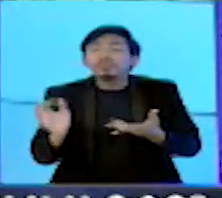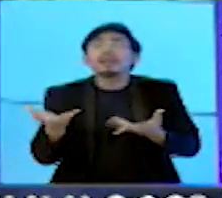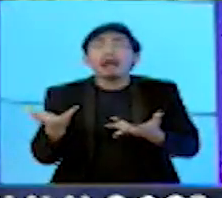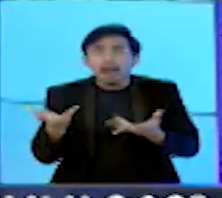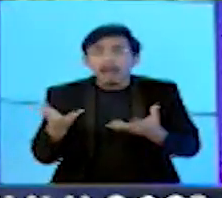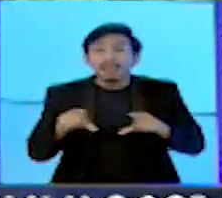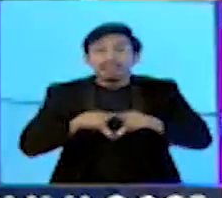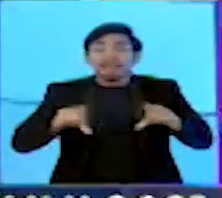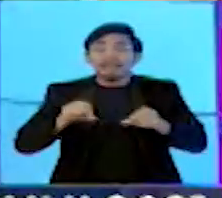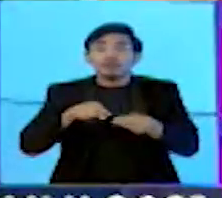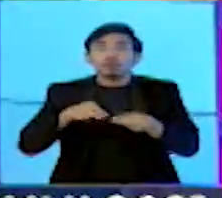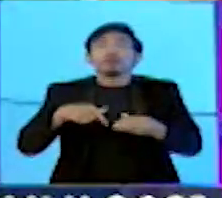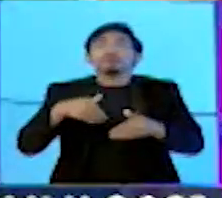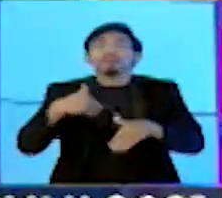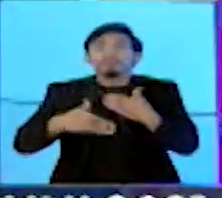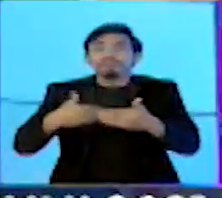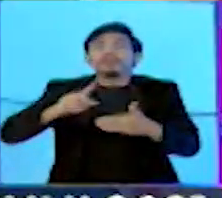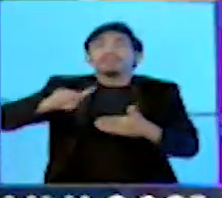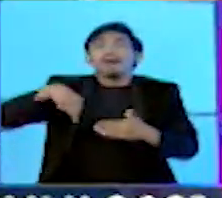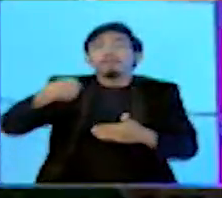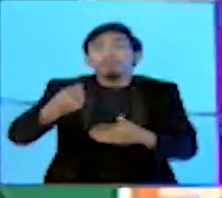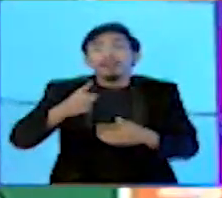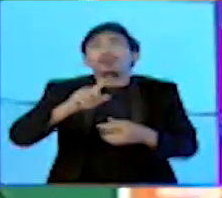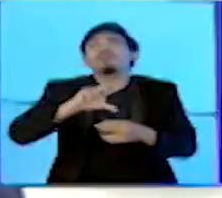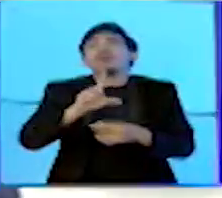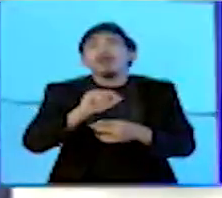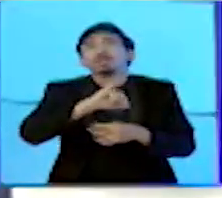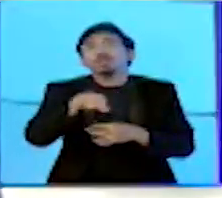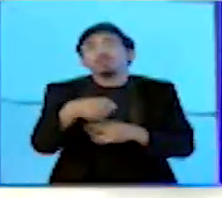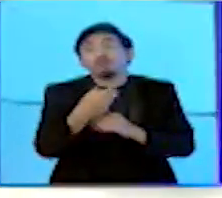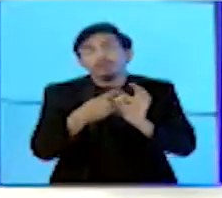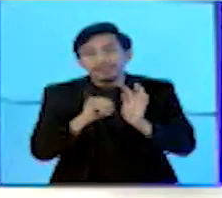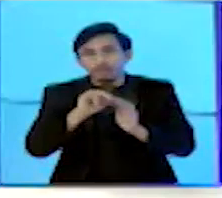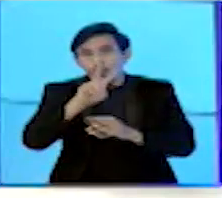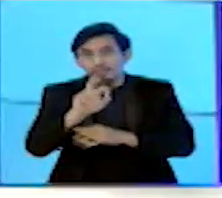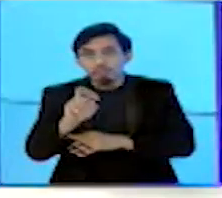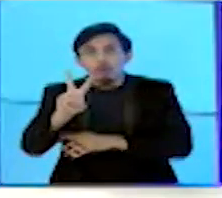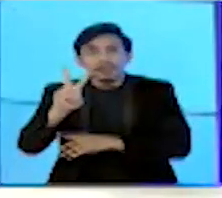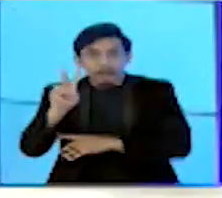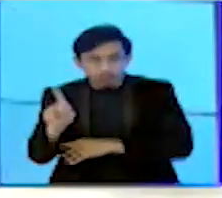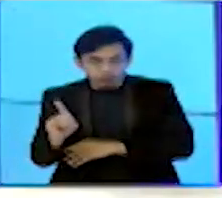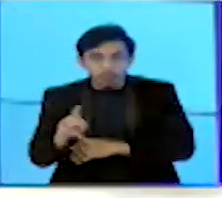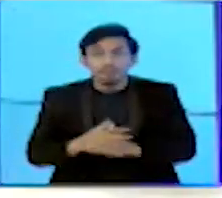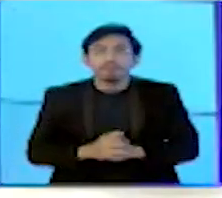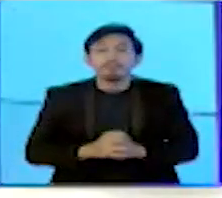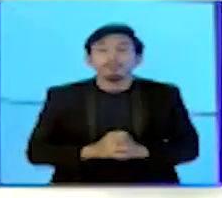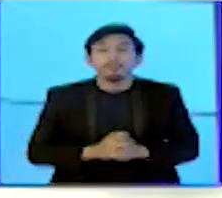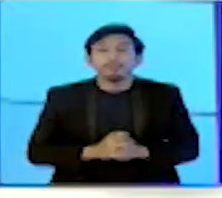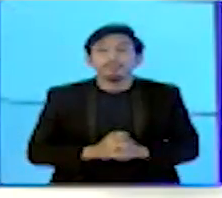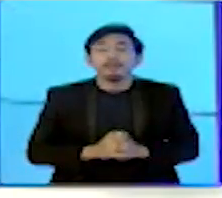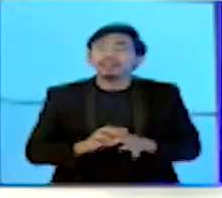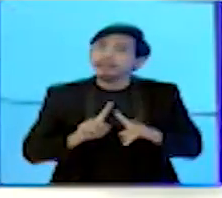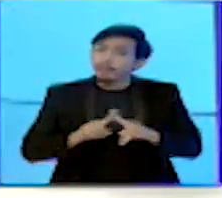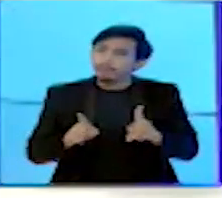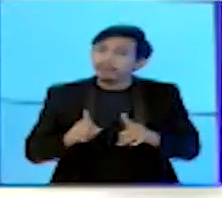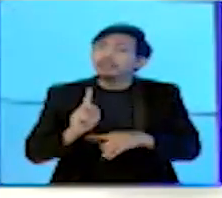dapat digunakan hingga Juni di tahun 2021 dengan sistem reservasi terlebih dahulu di samora Nanda